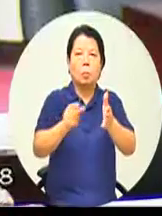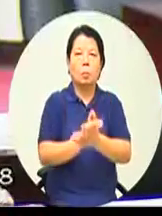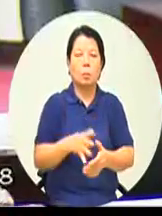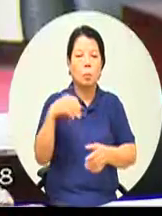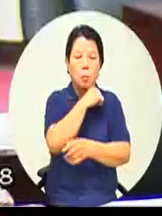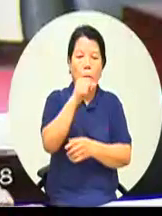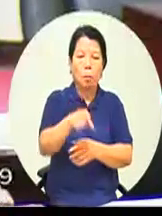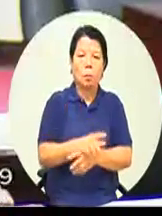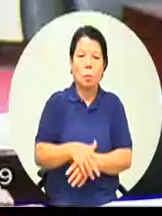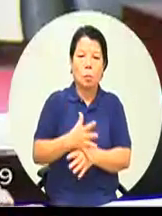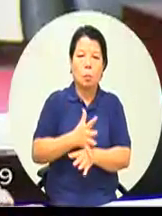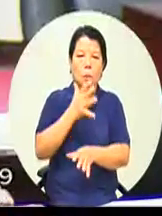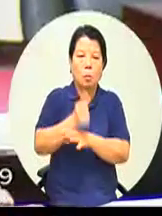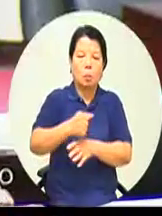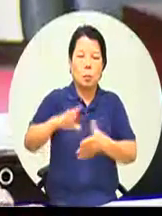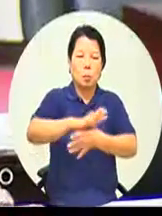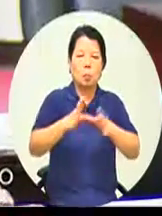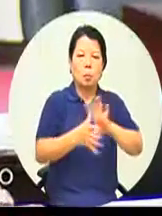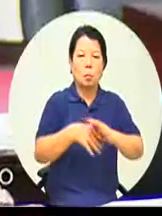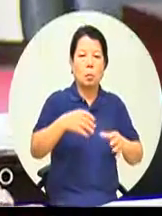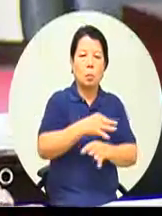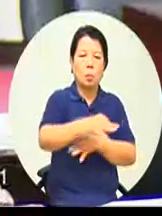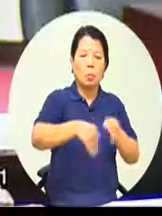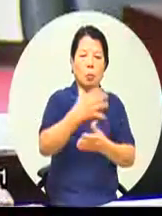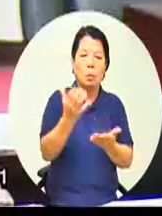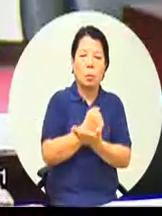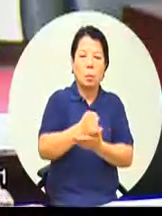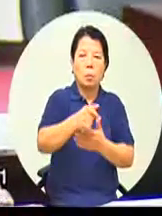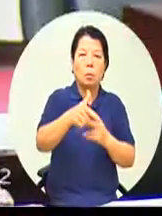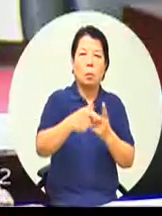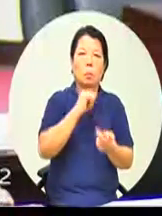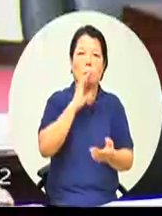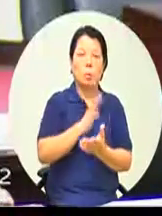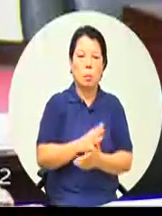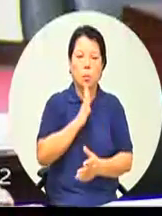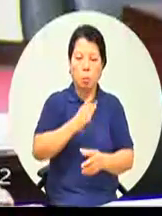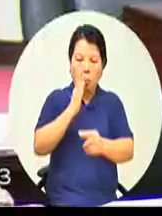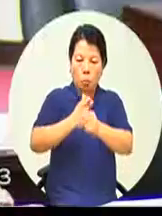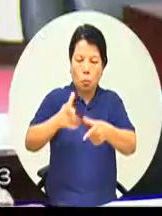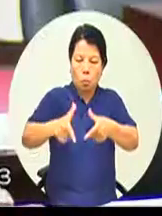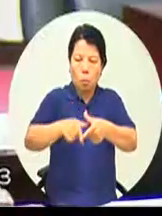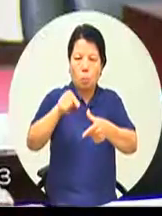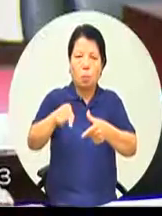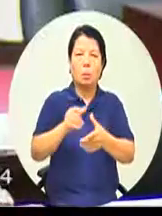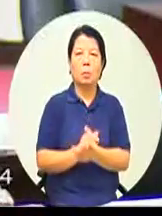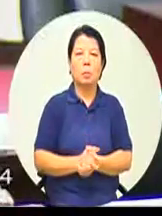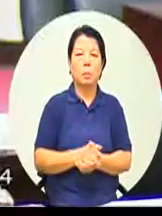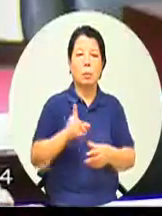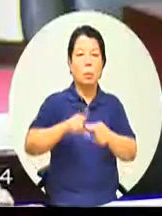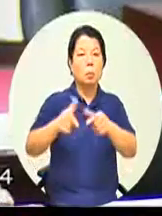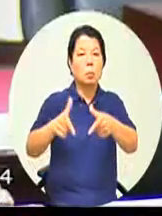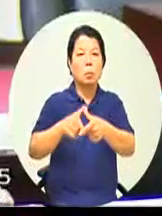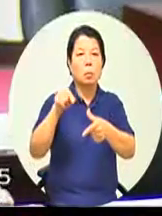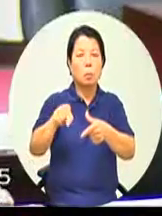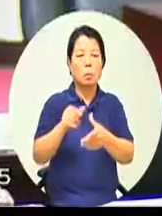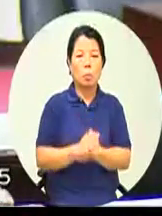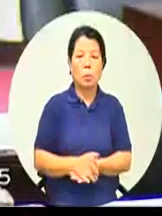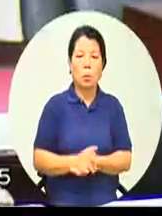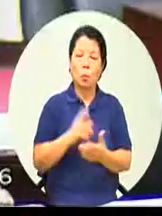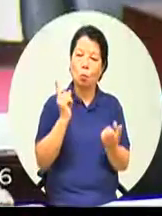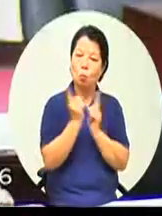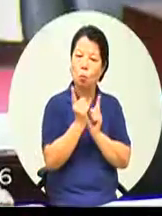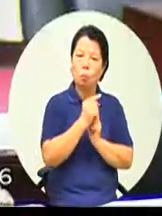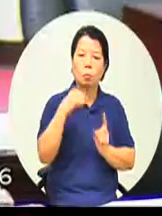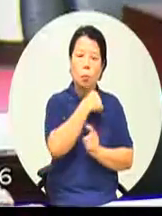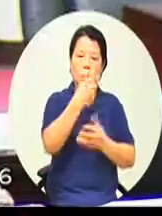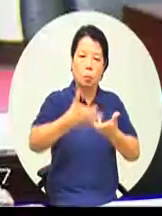略地位或者是文化经贸的交流地位来讲，我们其实在中心点。那这个中心点呢，对我们而言